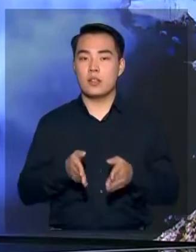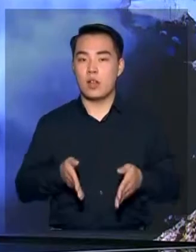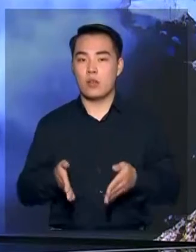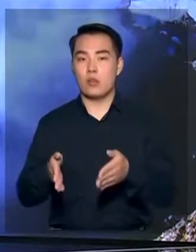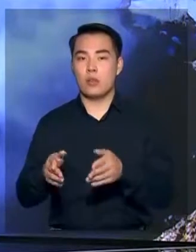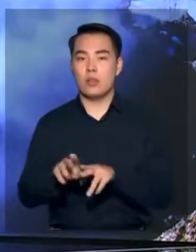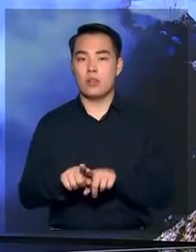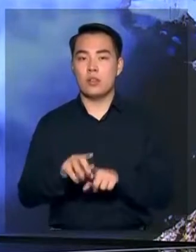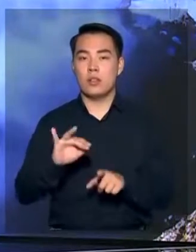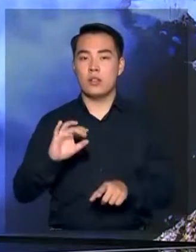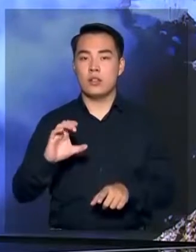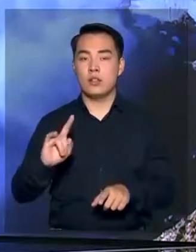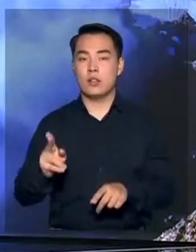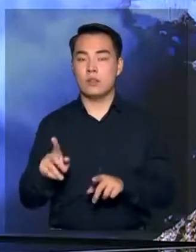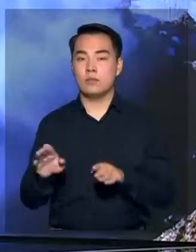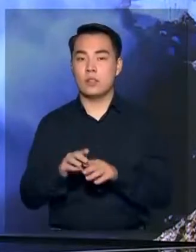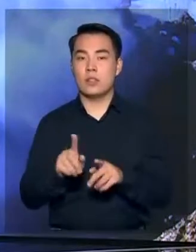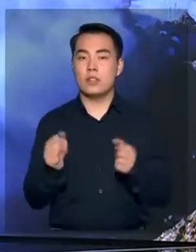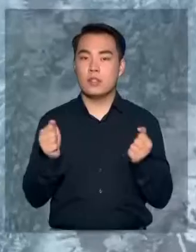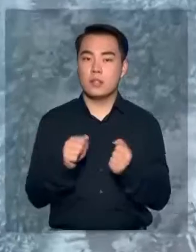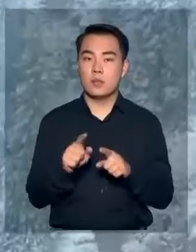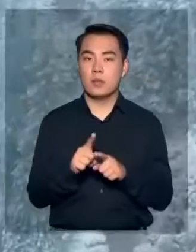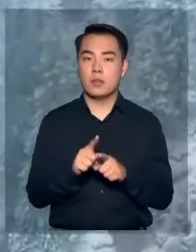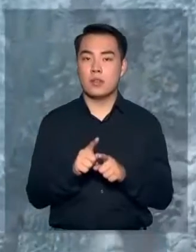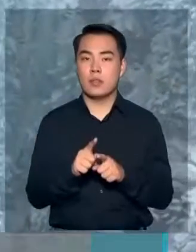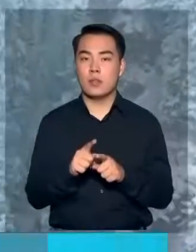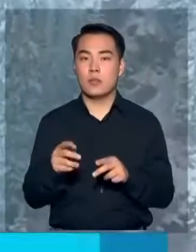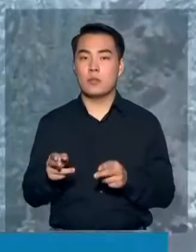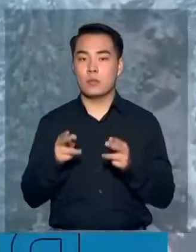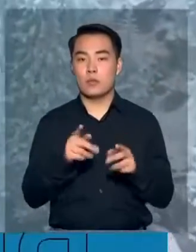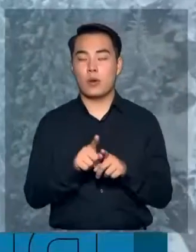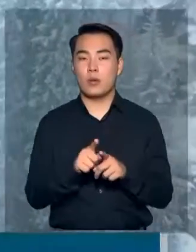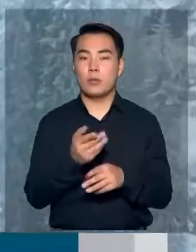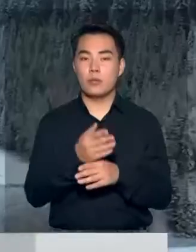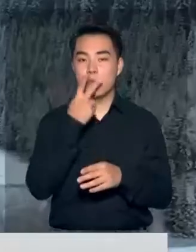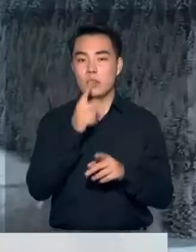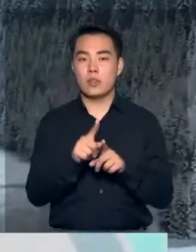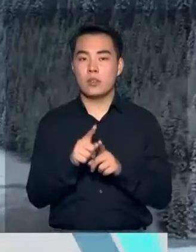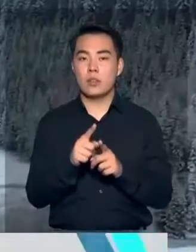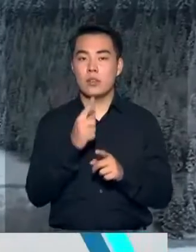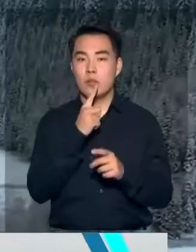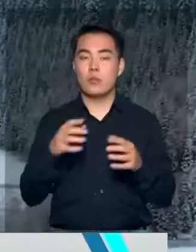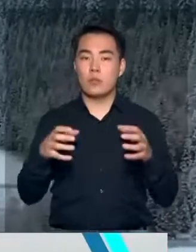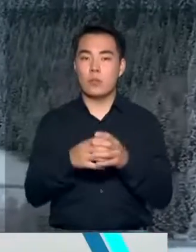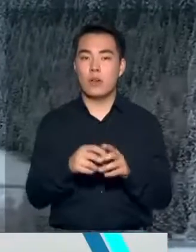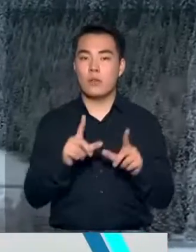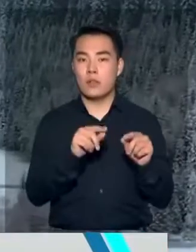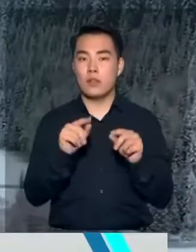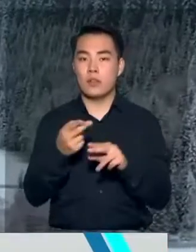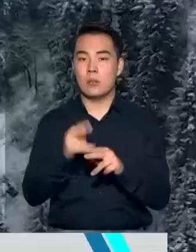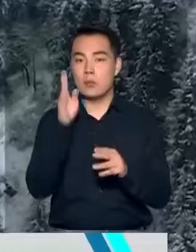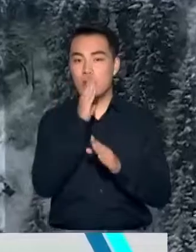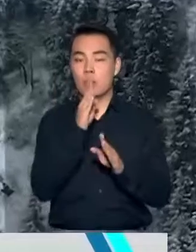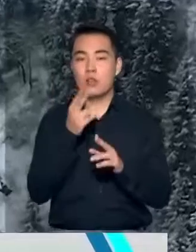ущелье и озеро Исык. Здесь на зимний период запретили экскурсионные, корпоративные и групповые выезды людей на